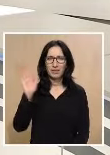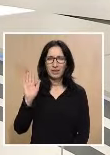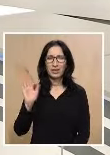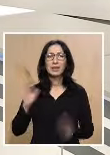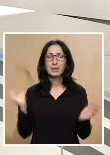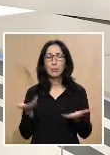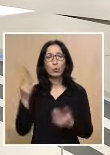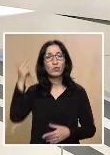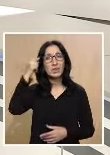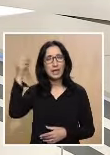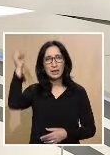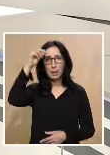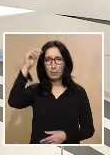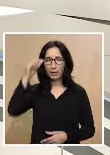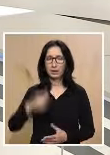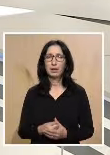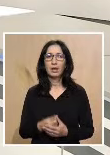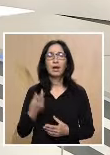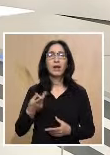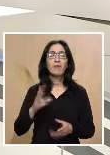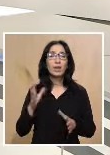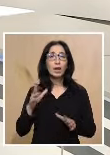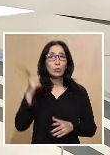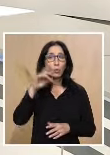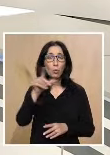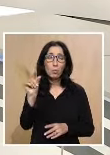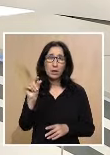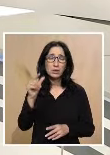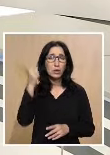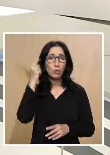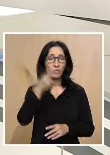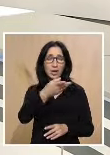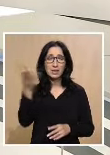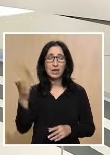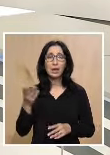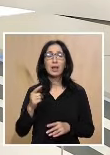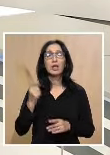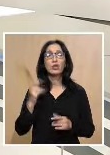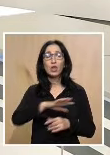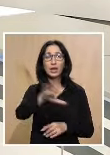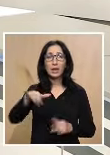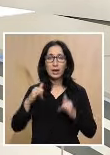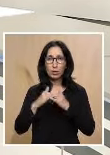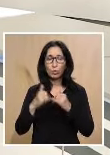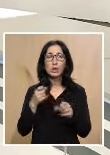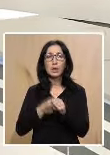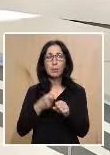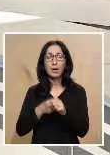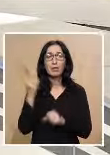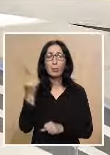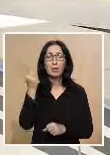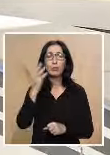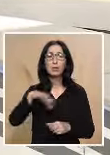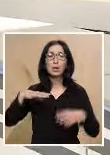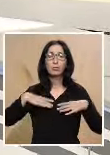Здравейте! Започва Знание БГ. Вероятно малцина от вас, включително русенци, знаят, че край Русе е създадено първото